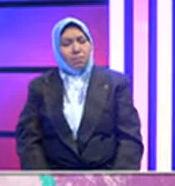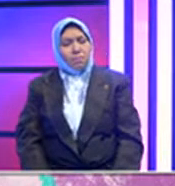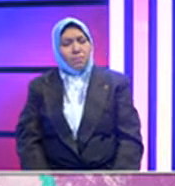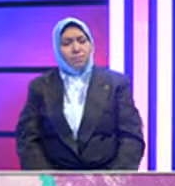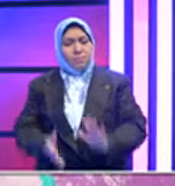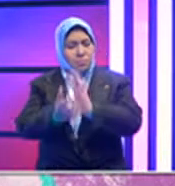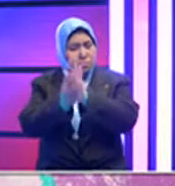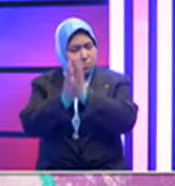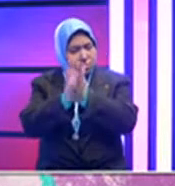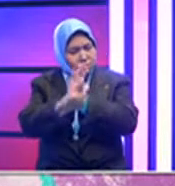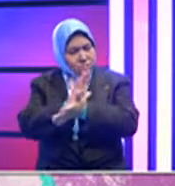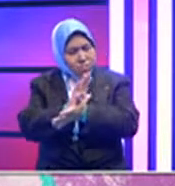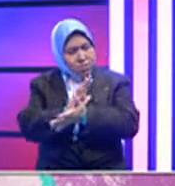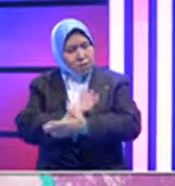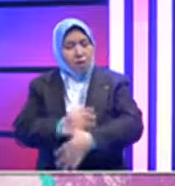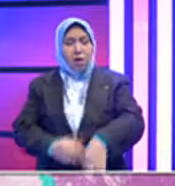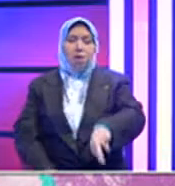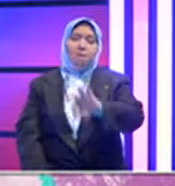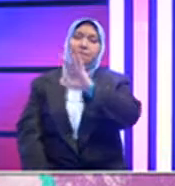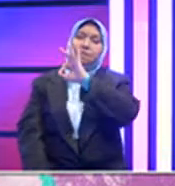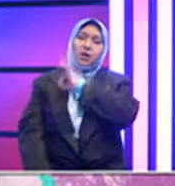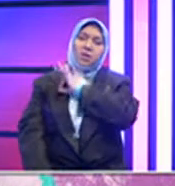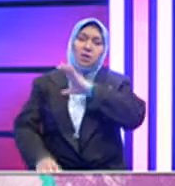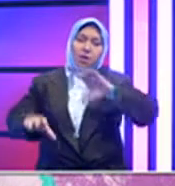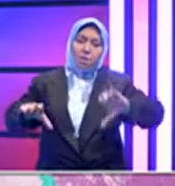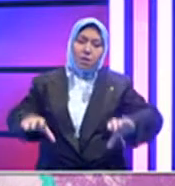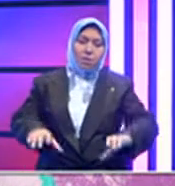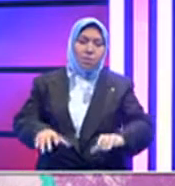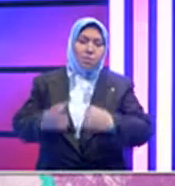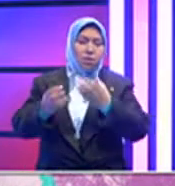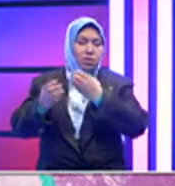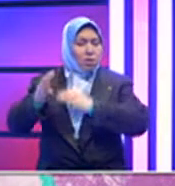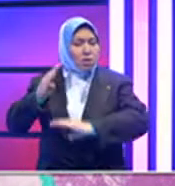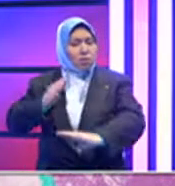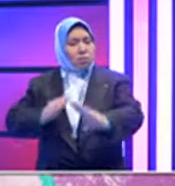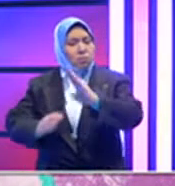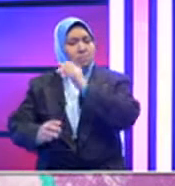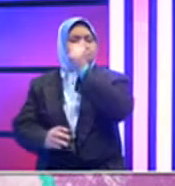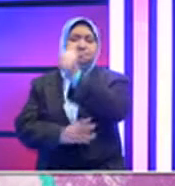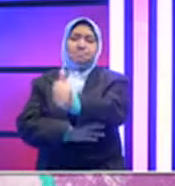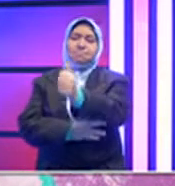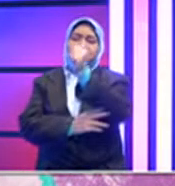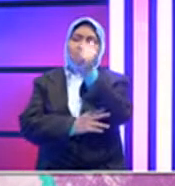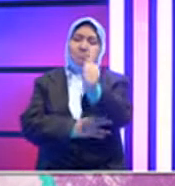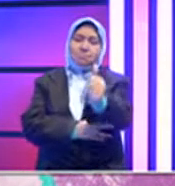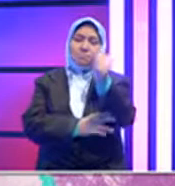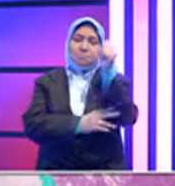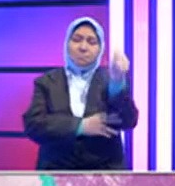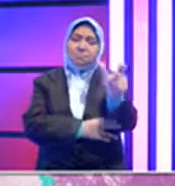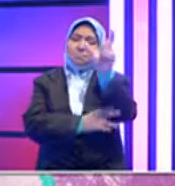I wanna one love full ini nama